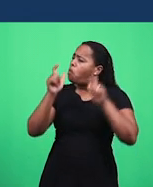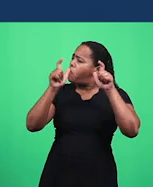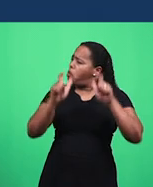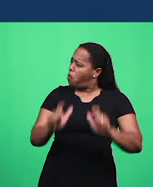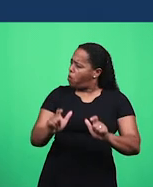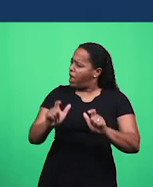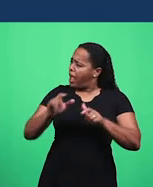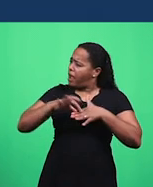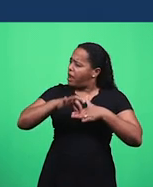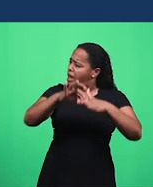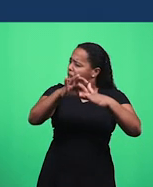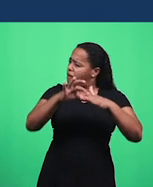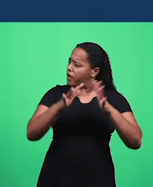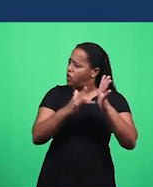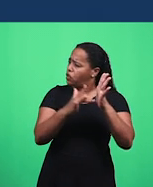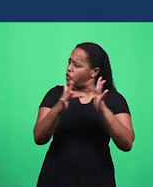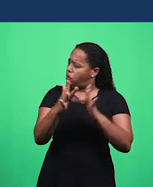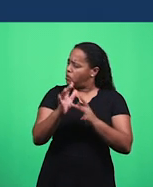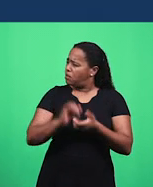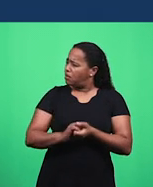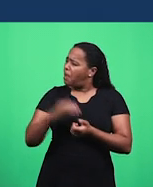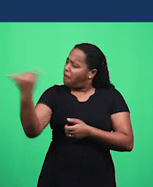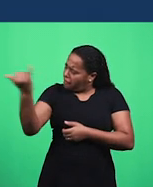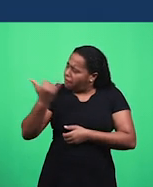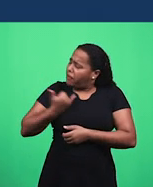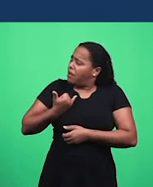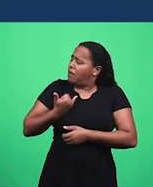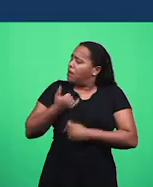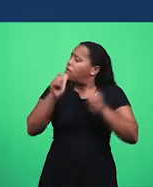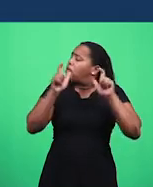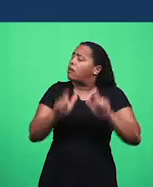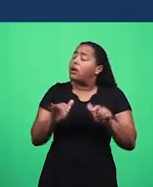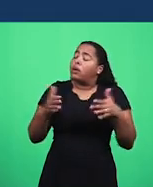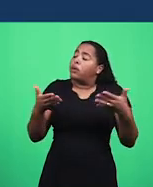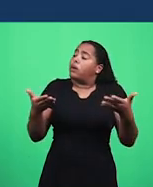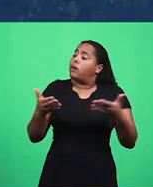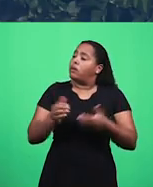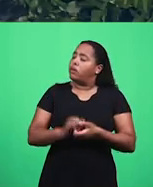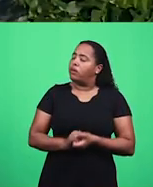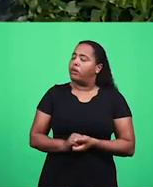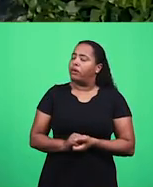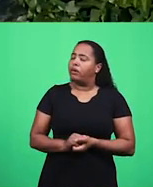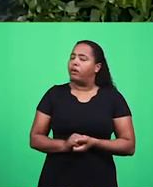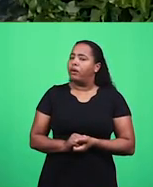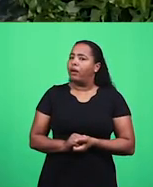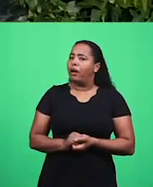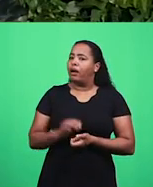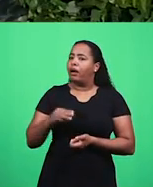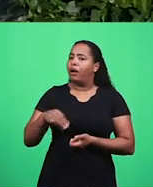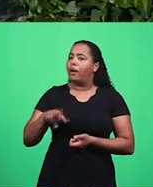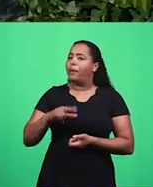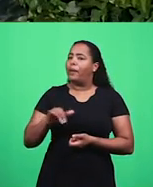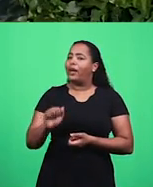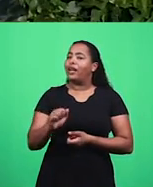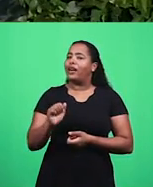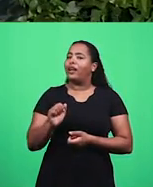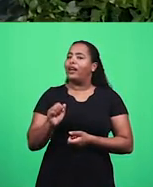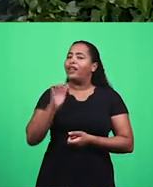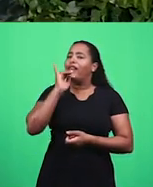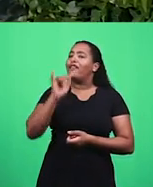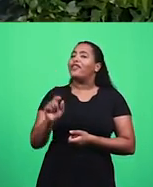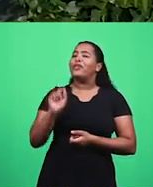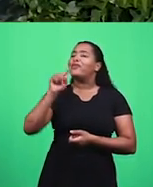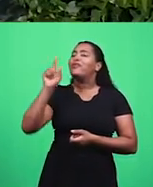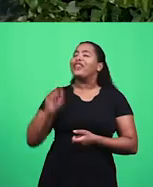знаешь, где положили его? Скажи мне, куда ты забрал его, куда